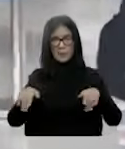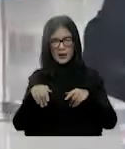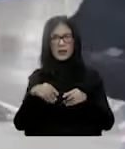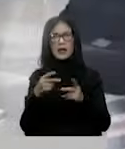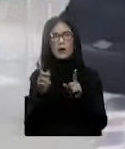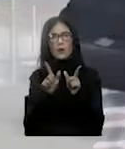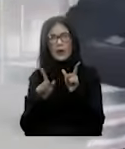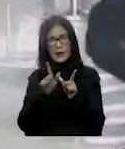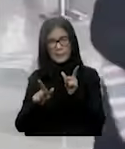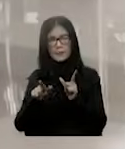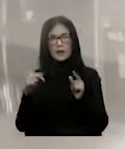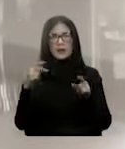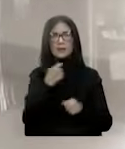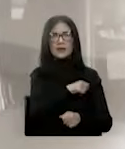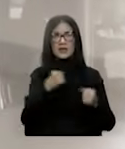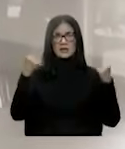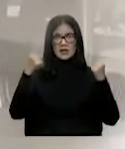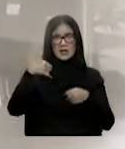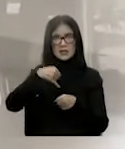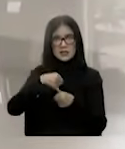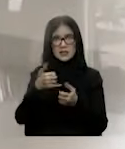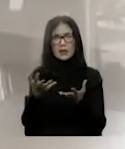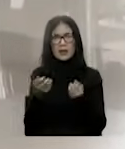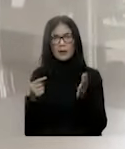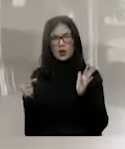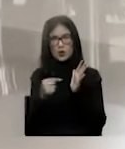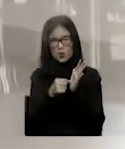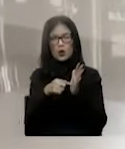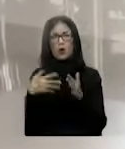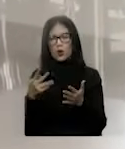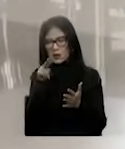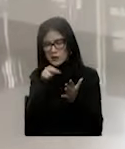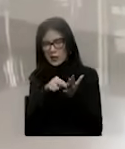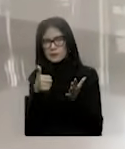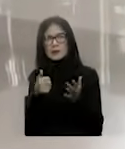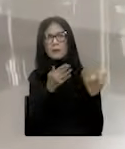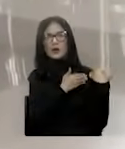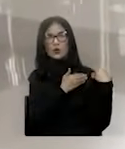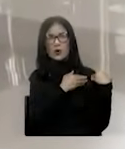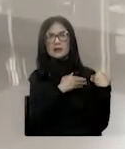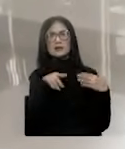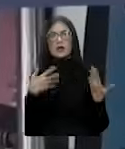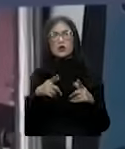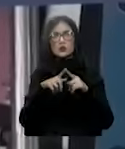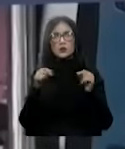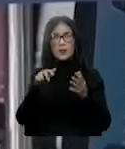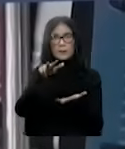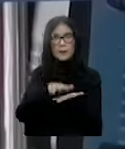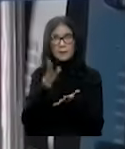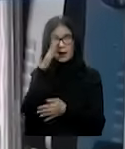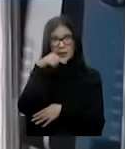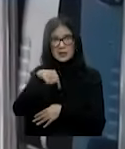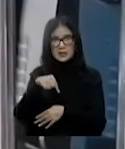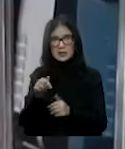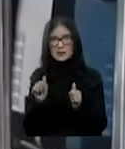yang setelah diisi akan mendapatkan barcode yang akan dipindai oleh petugas. Surat edaran berlaku mulai hari ini seiring kesiapan